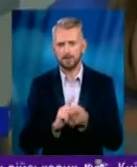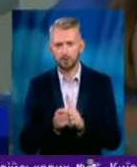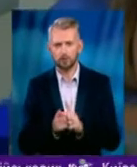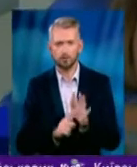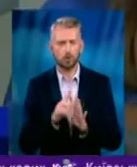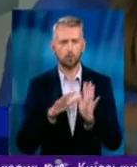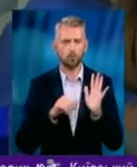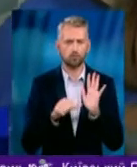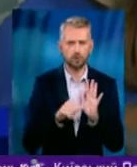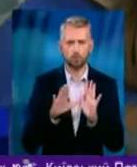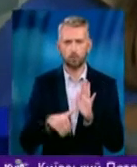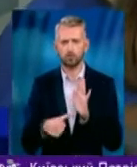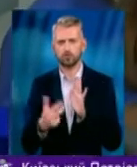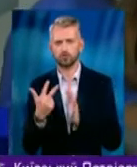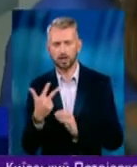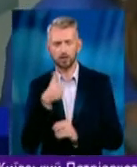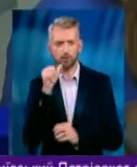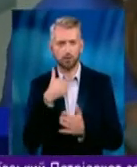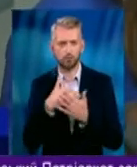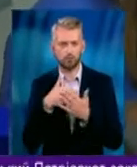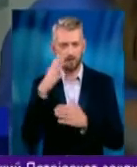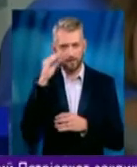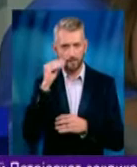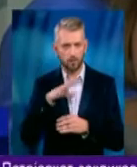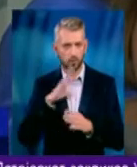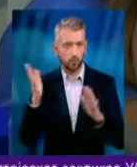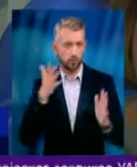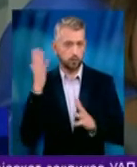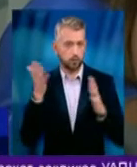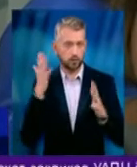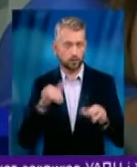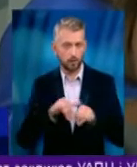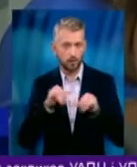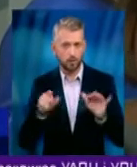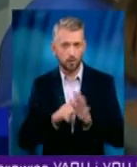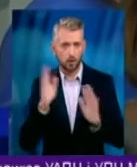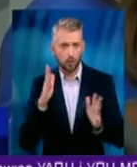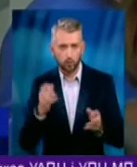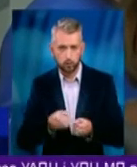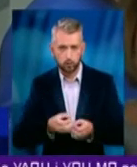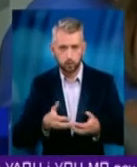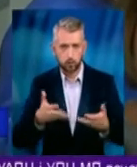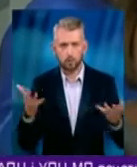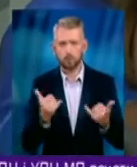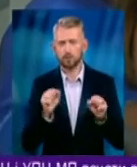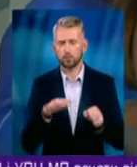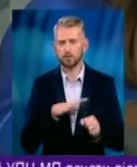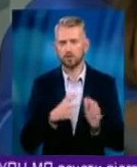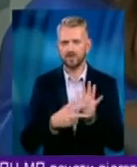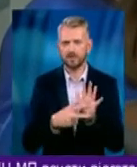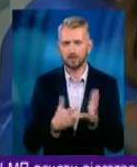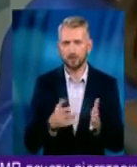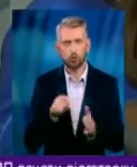було 6, потім стало 3. Вчора, наприклад, на вечір піднявся вітер, да, починає роздувати, сьогодні може бути вже 8. Тому